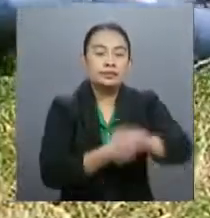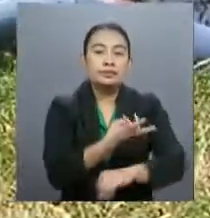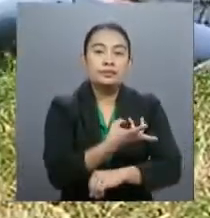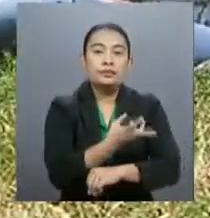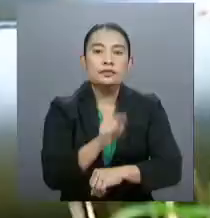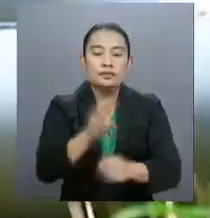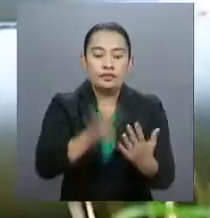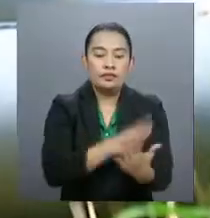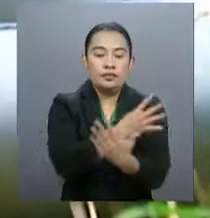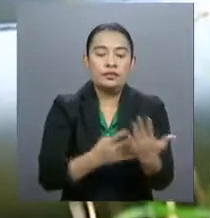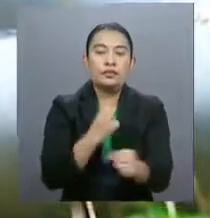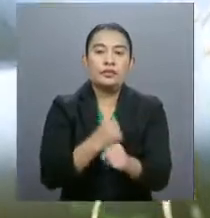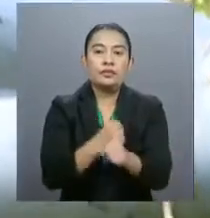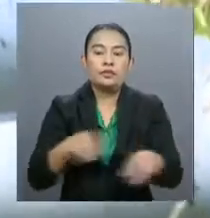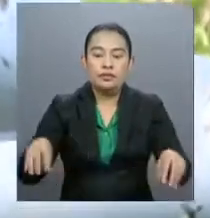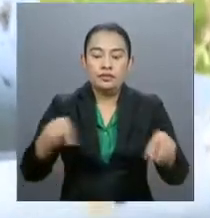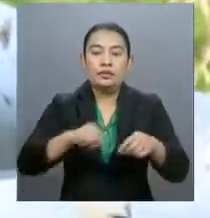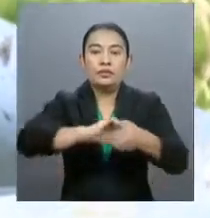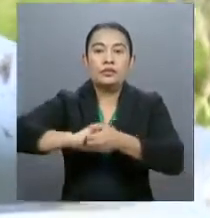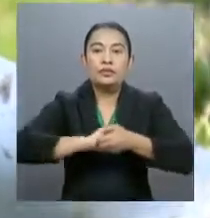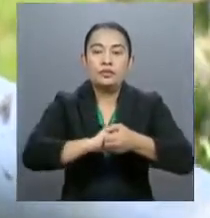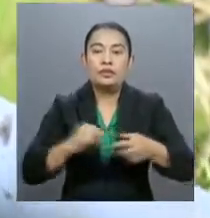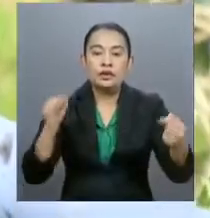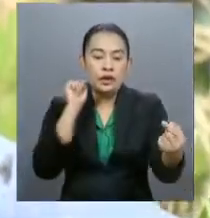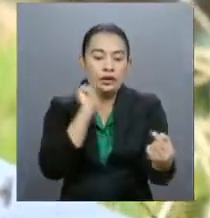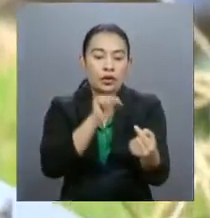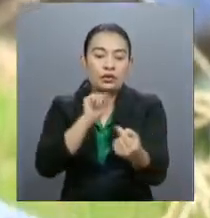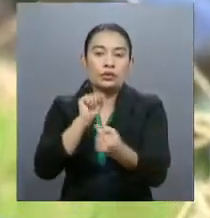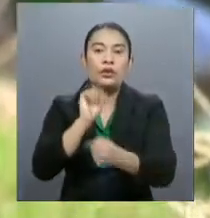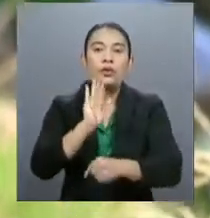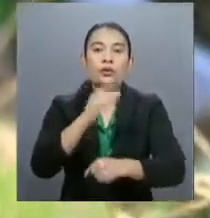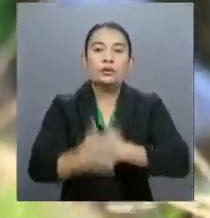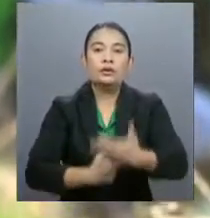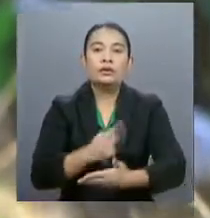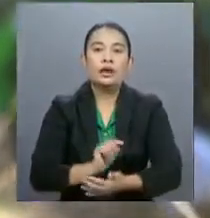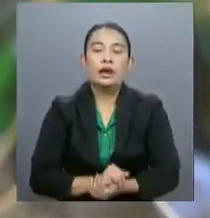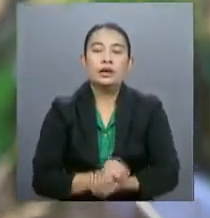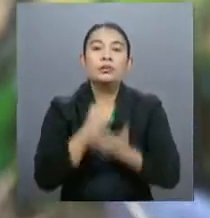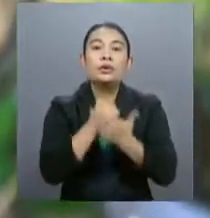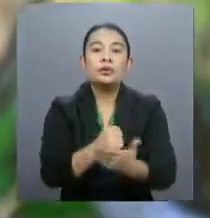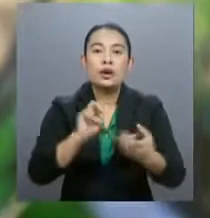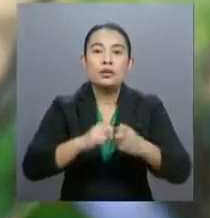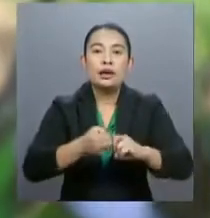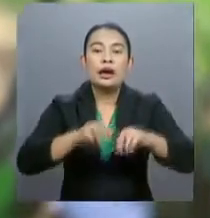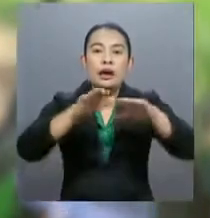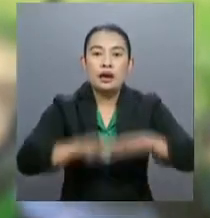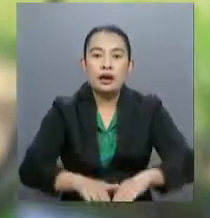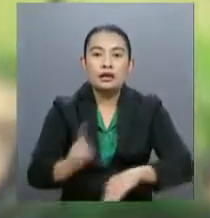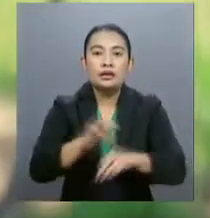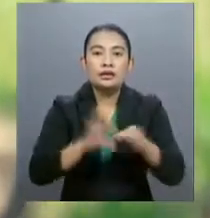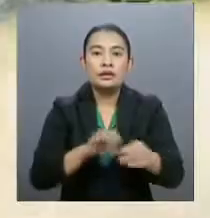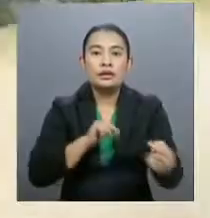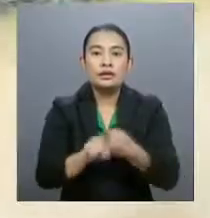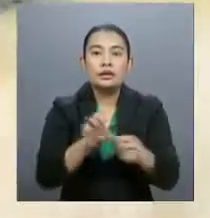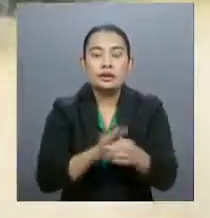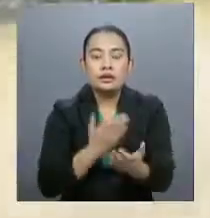แผนเพาะปลูกร่วมกันเพื่อให้ได้ผลผลิตตรงตามความต้องการของตลาดซึ่งช่วยบรรเทาปัญหาเกษตรกรถูกกดราคารับซื้อผ